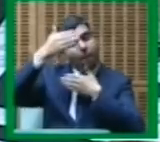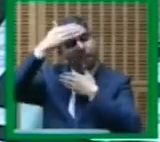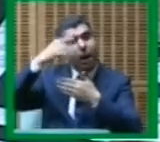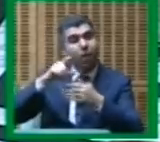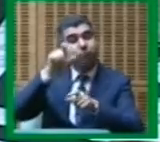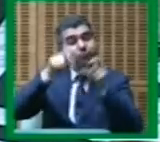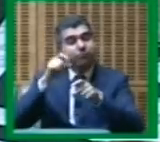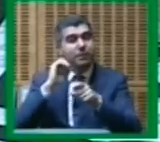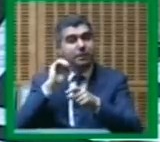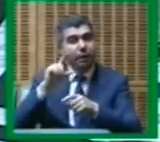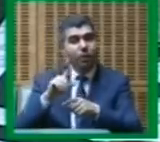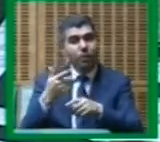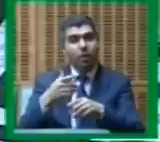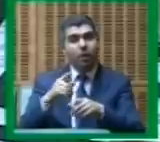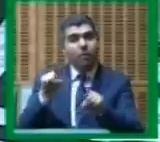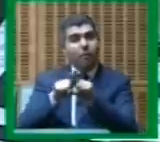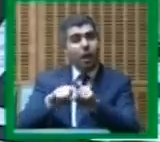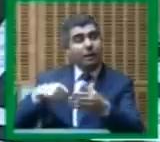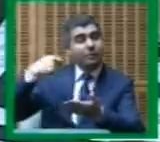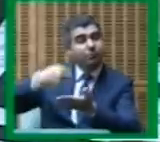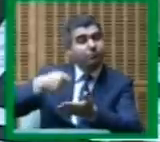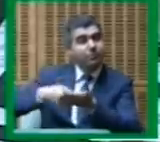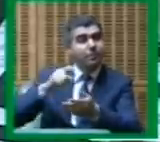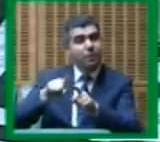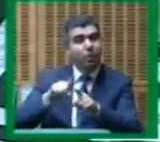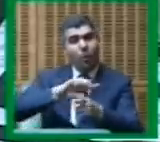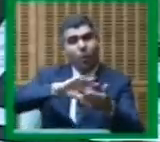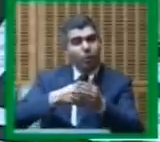يعني العقوبات اللي غادي تكون، واللي كتهضر اللي